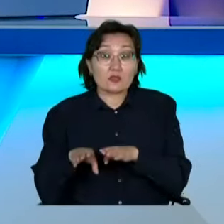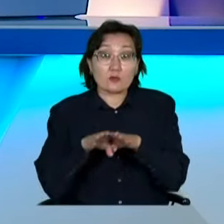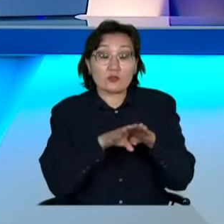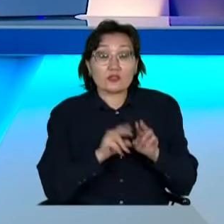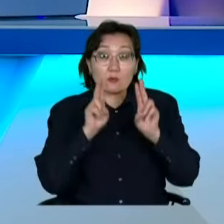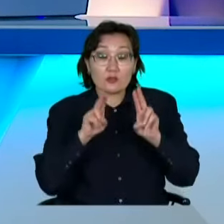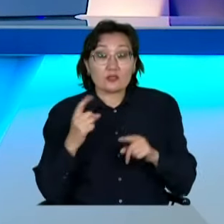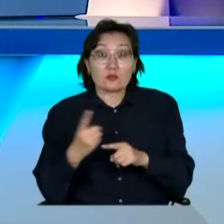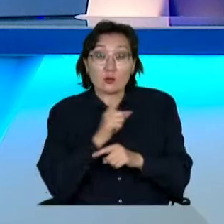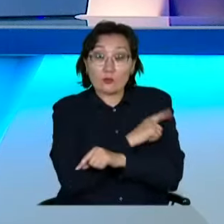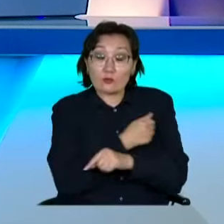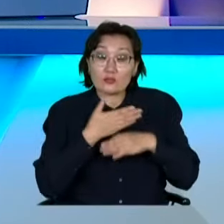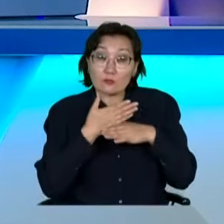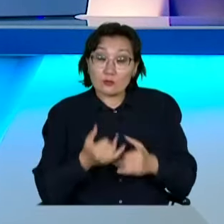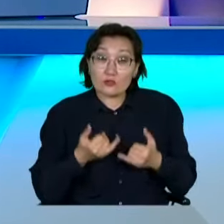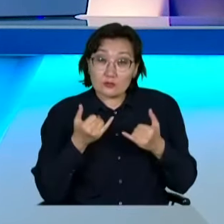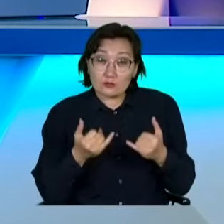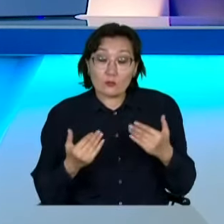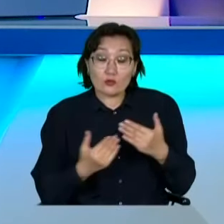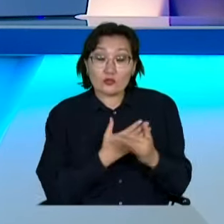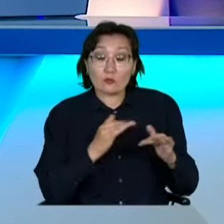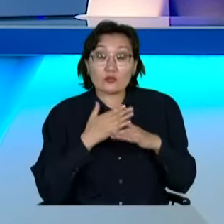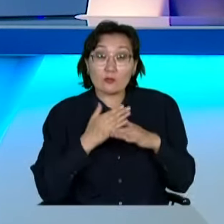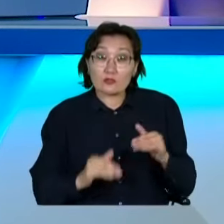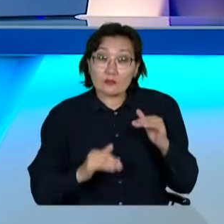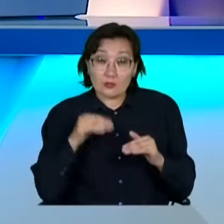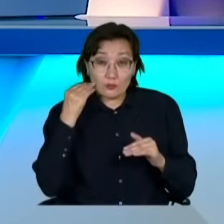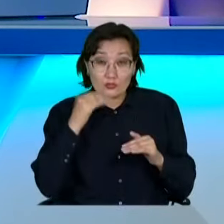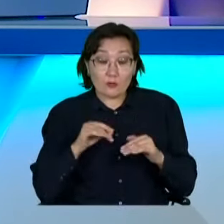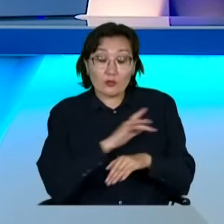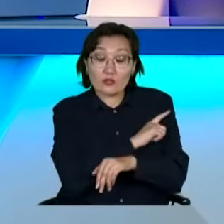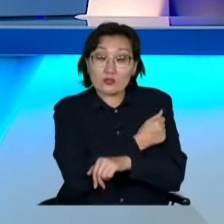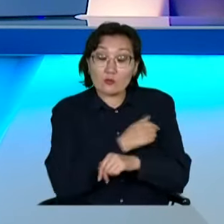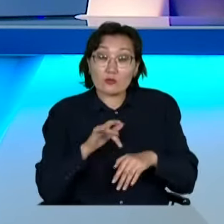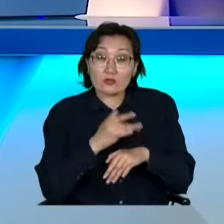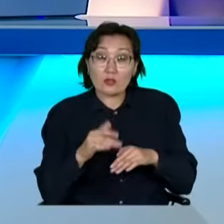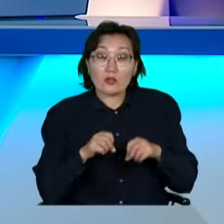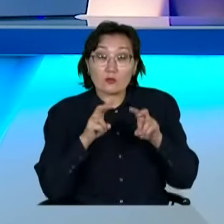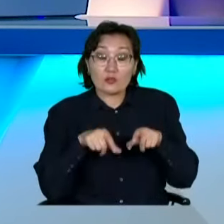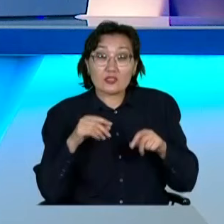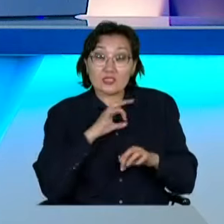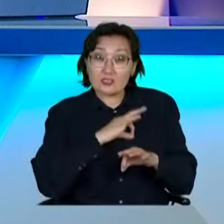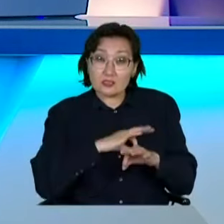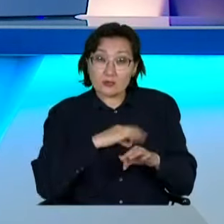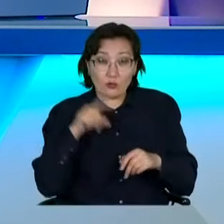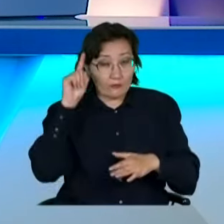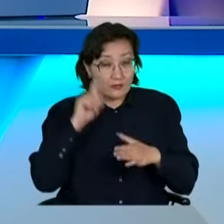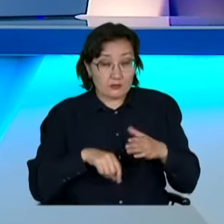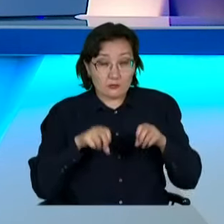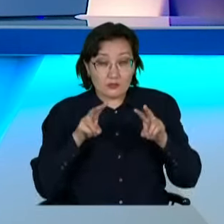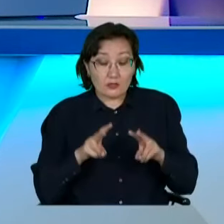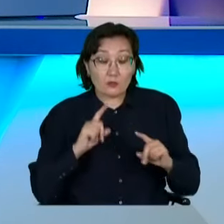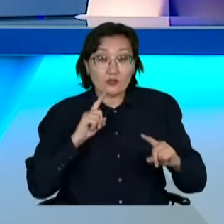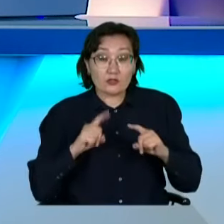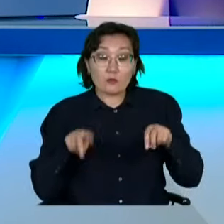стандарт первичной медико-санитарной помощи. Новые меры помогут повысить качество медуслуг и кадровый потенциал, уверены специалисты. На